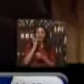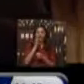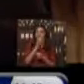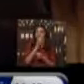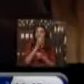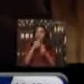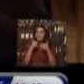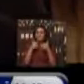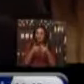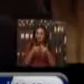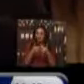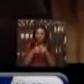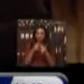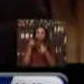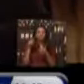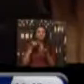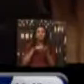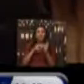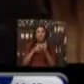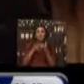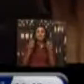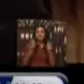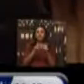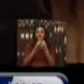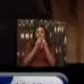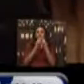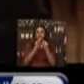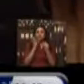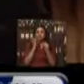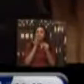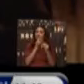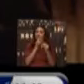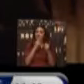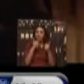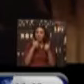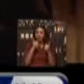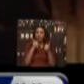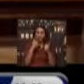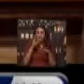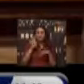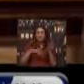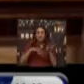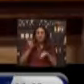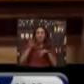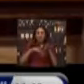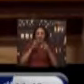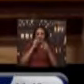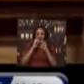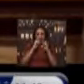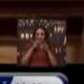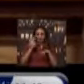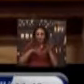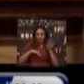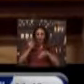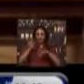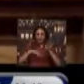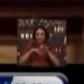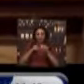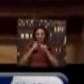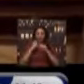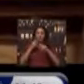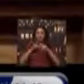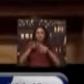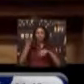وكانت معايا في غرام الاسياد وكانت معايا في بهية اظن. تجربتك ايه بقى ده الشلوي؟ ده فيلم